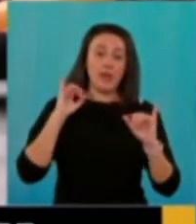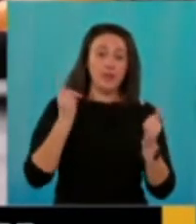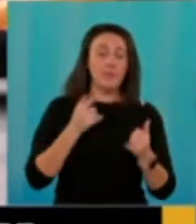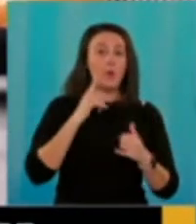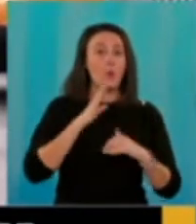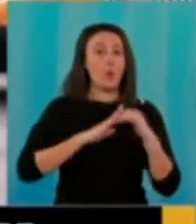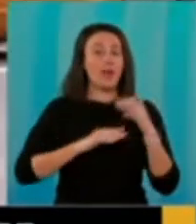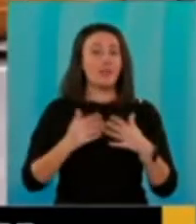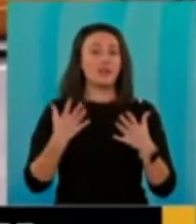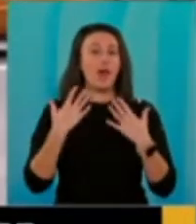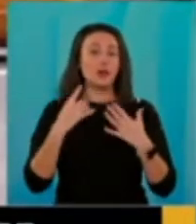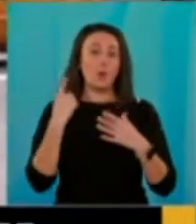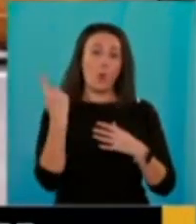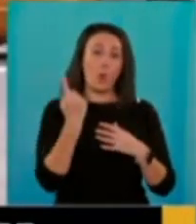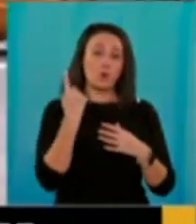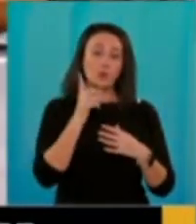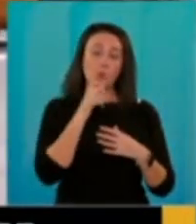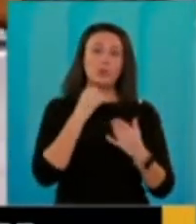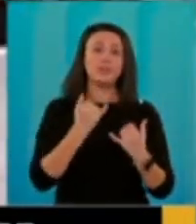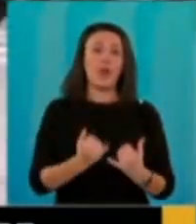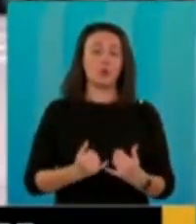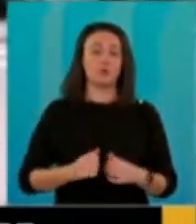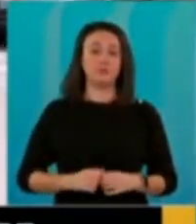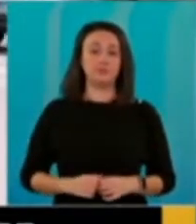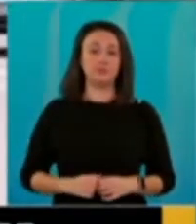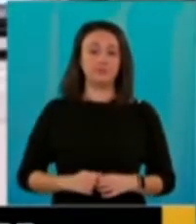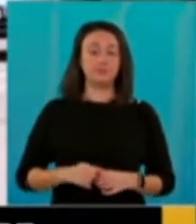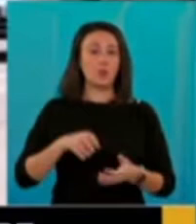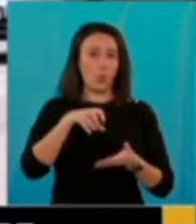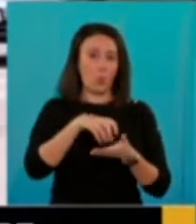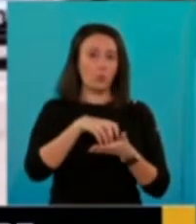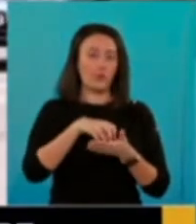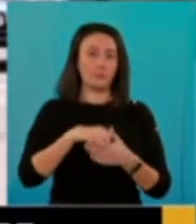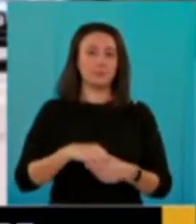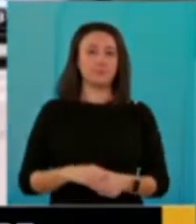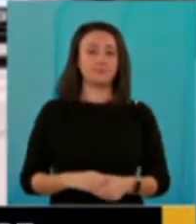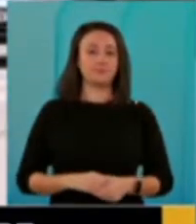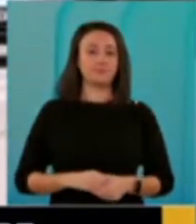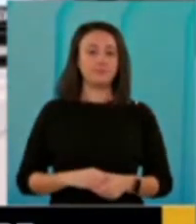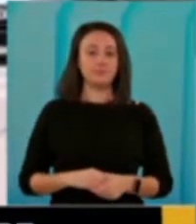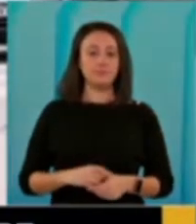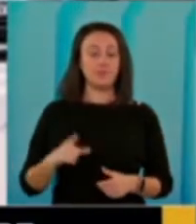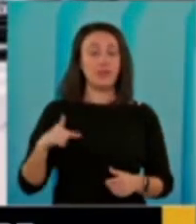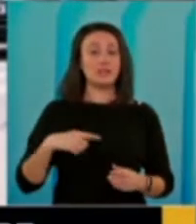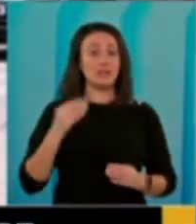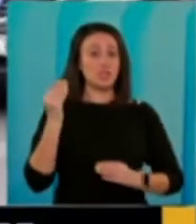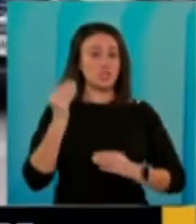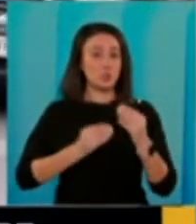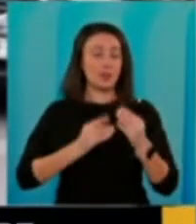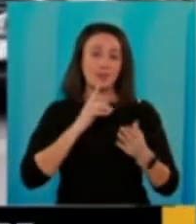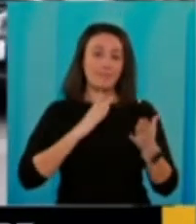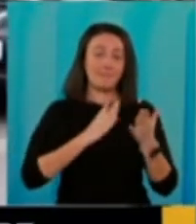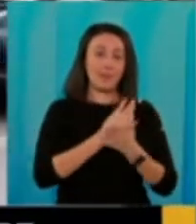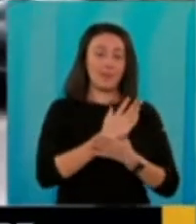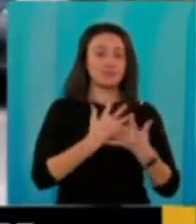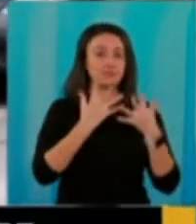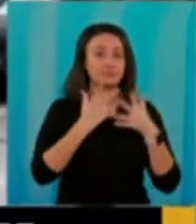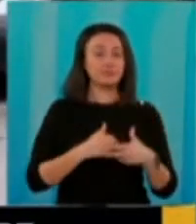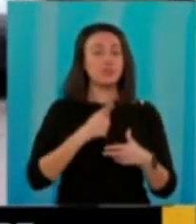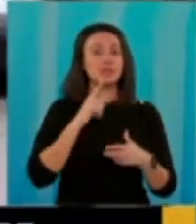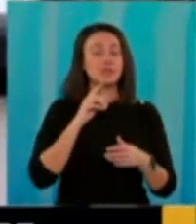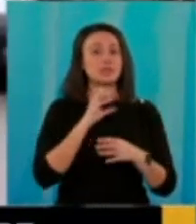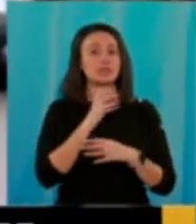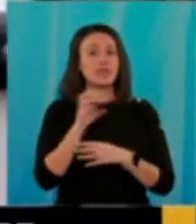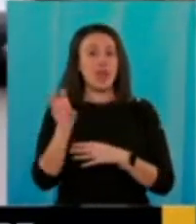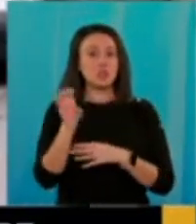cu calitatea aerului în orașul în care stăm. Există această situație permanentă cuantificată de